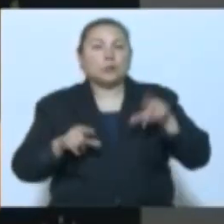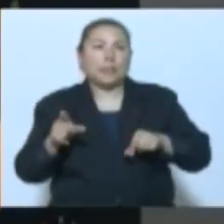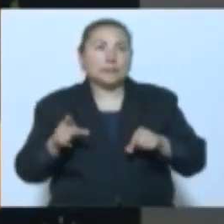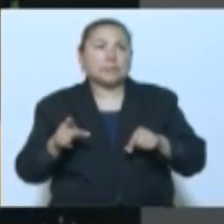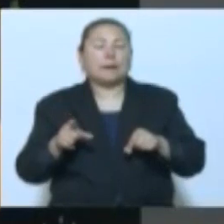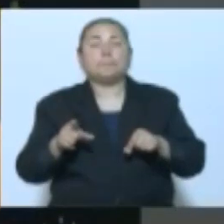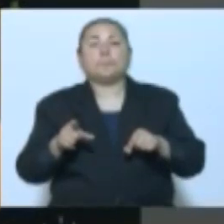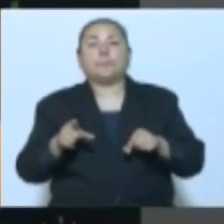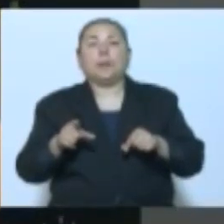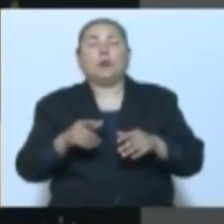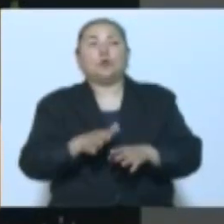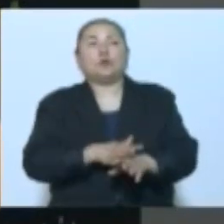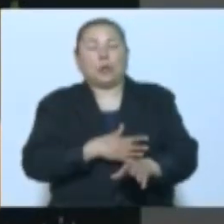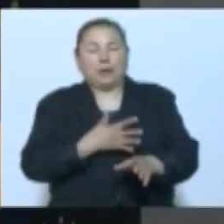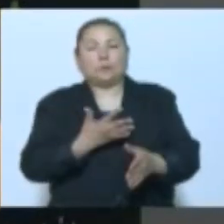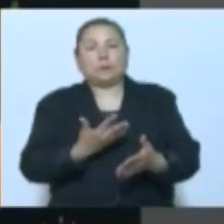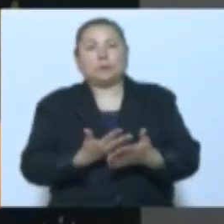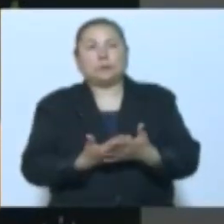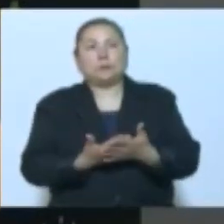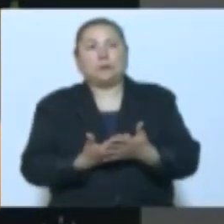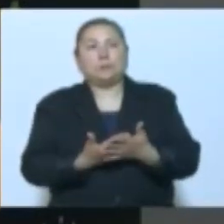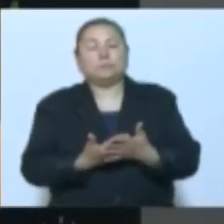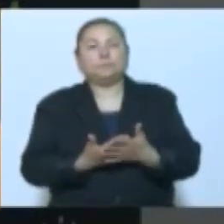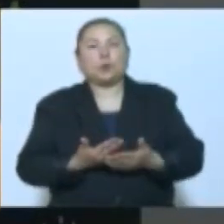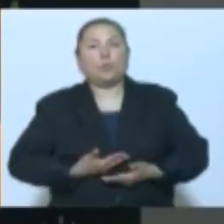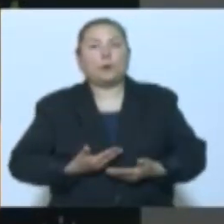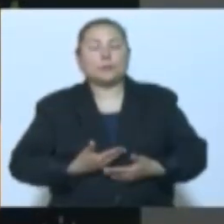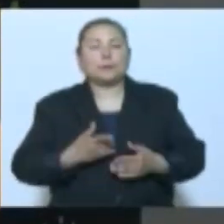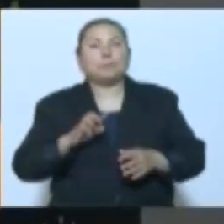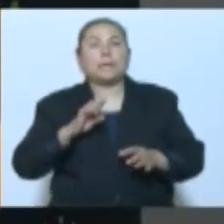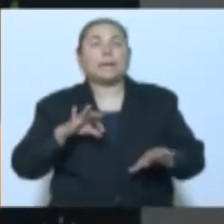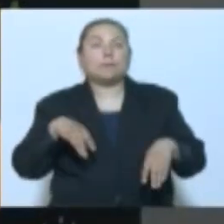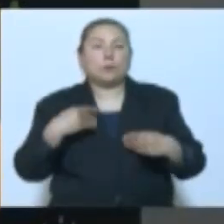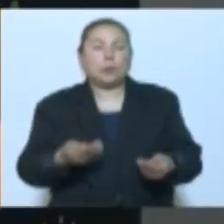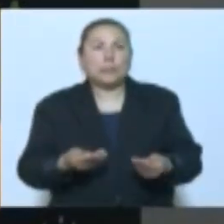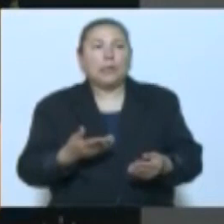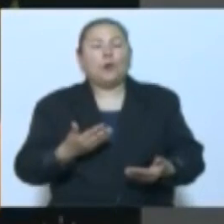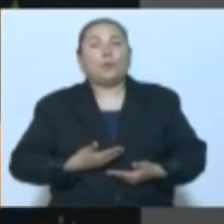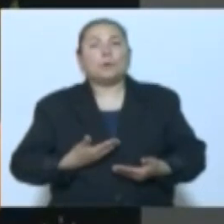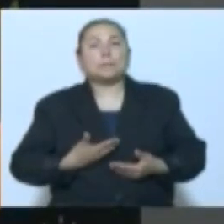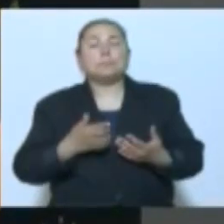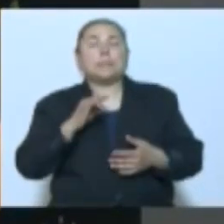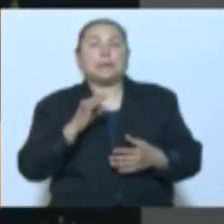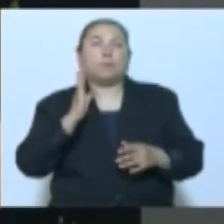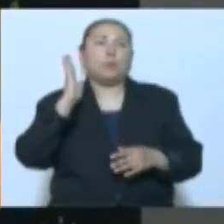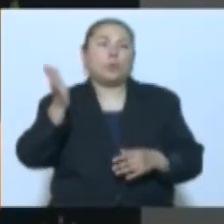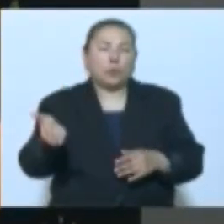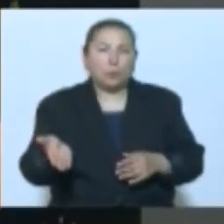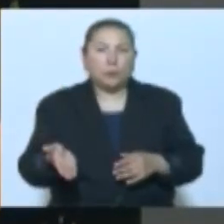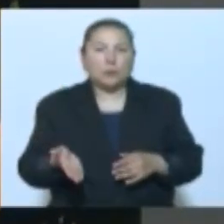өзінің тағдырының ұзақ болғанын қалайды, өмірінің берекелі болғанын қалайды. Осы өміріміздің берекелі болуы,